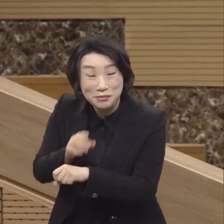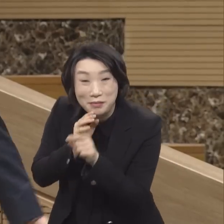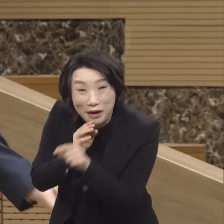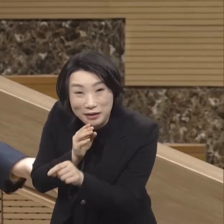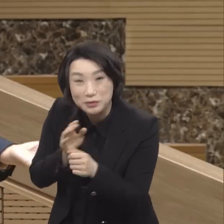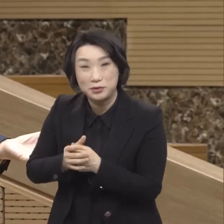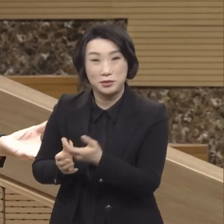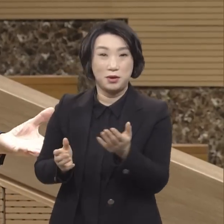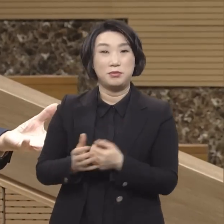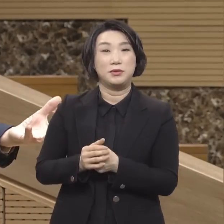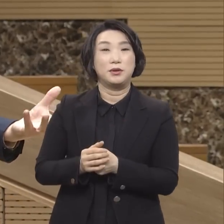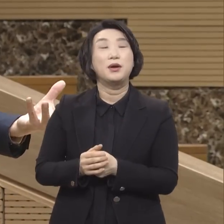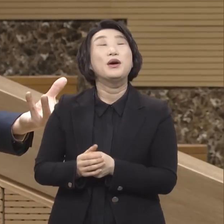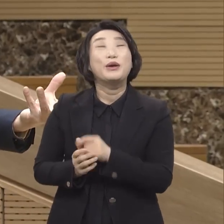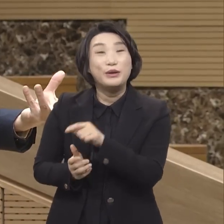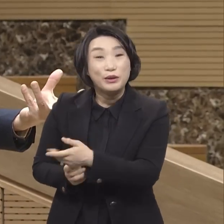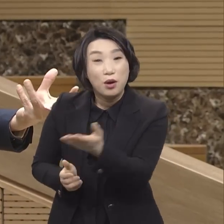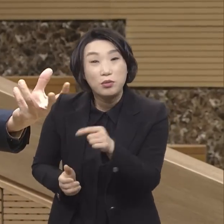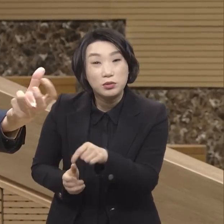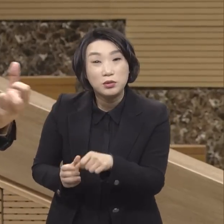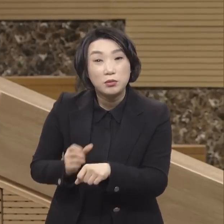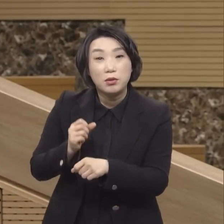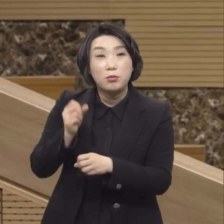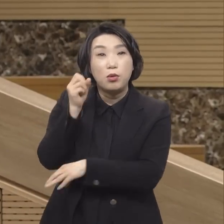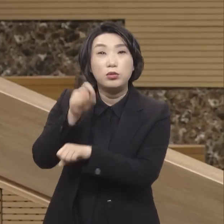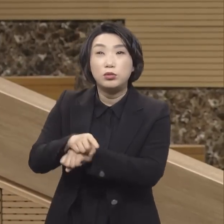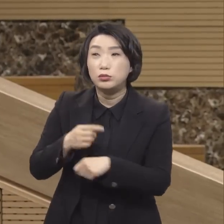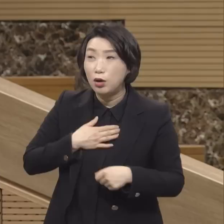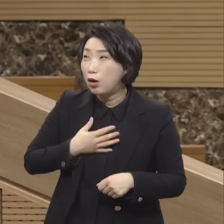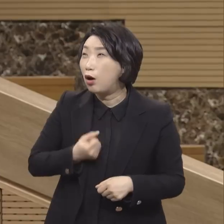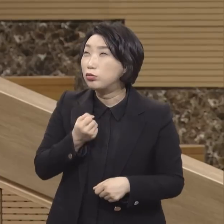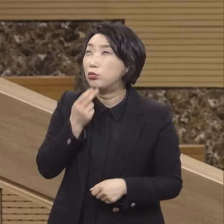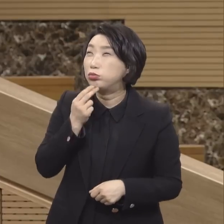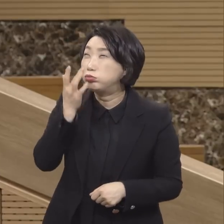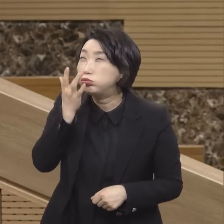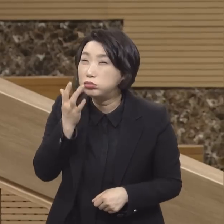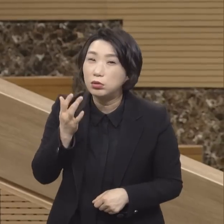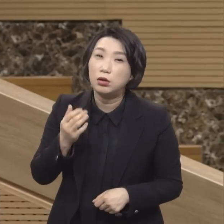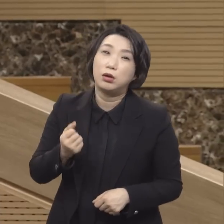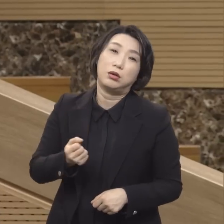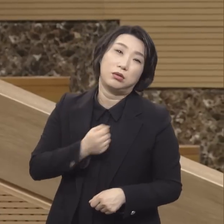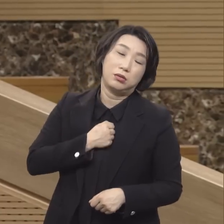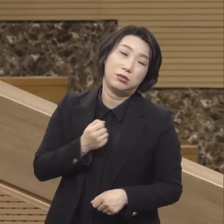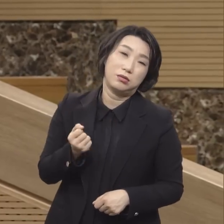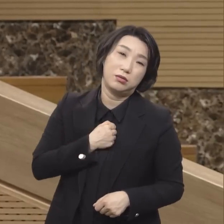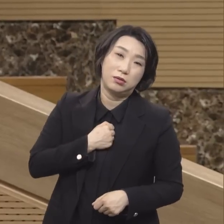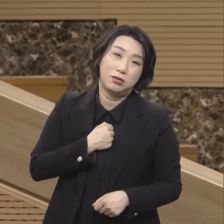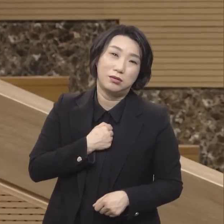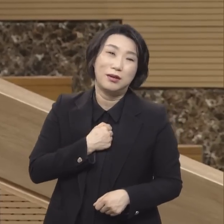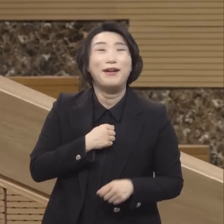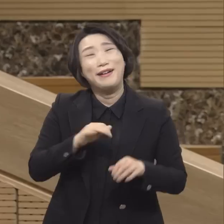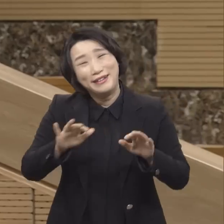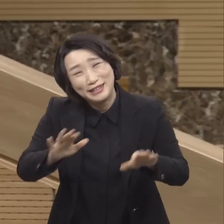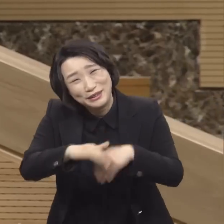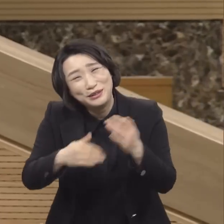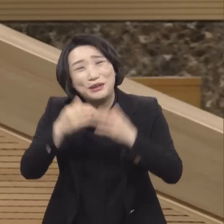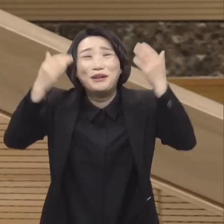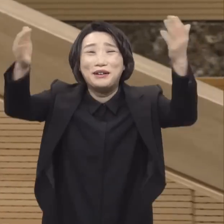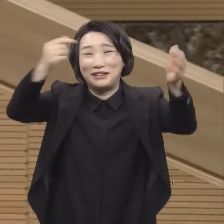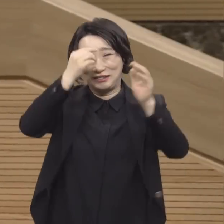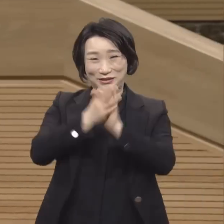말입니다. 어찌 그런 본능이 내게서는 없을까? 가슴 아픈 일이잖아요. 두 손 번쩍